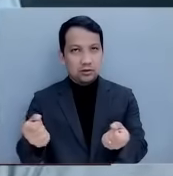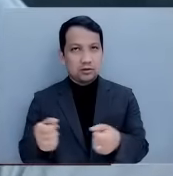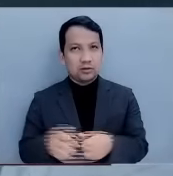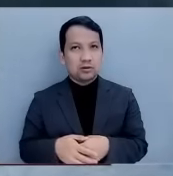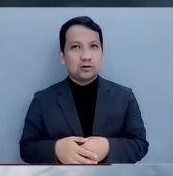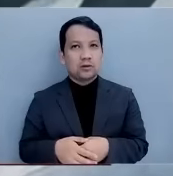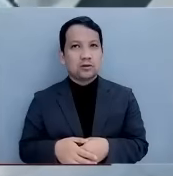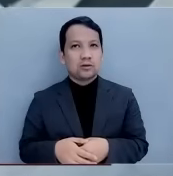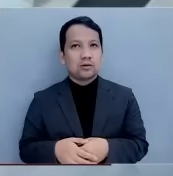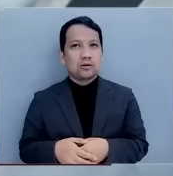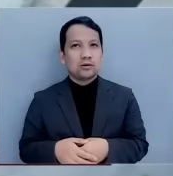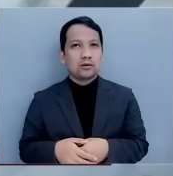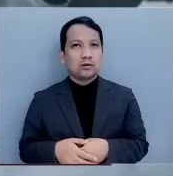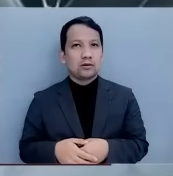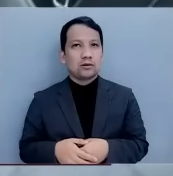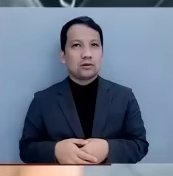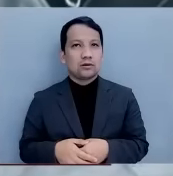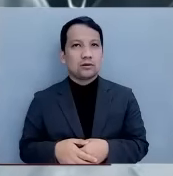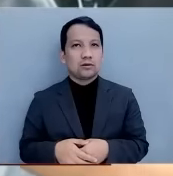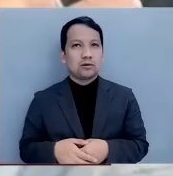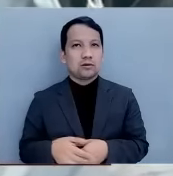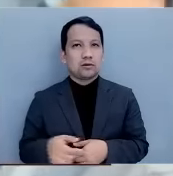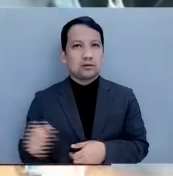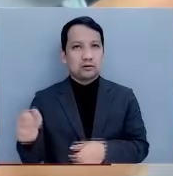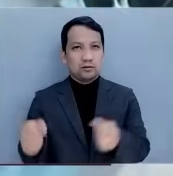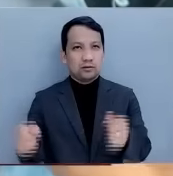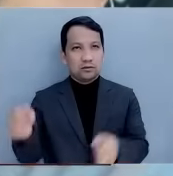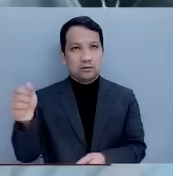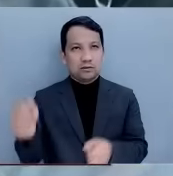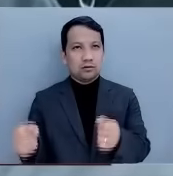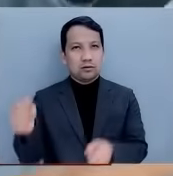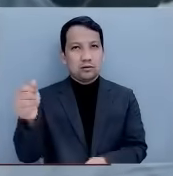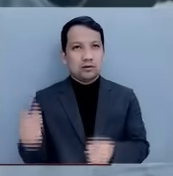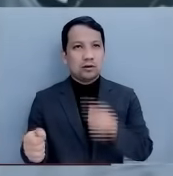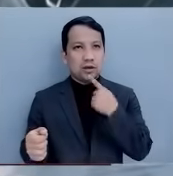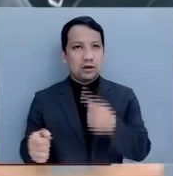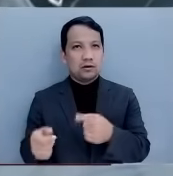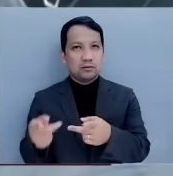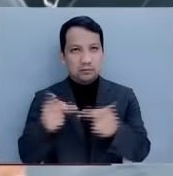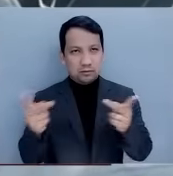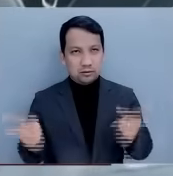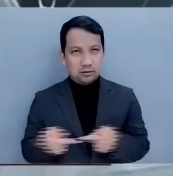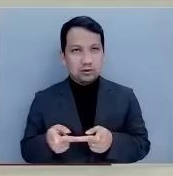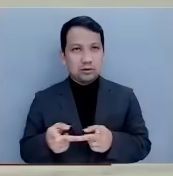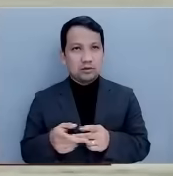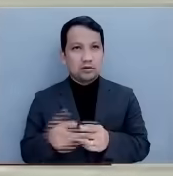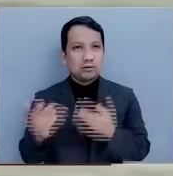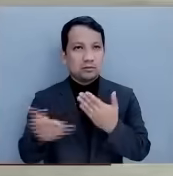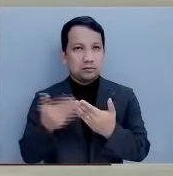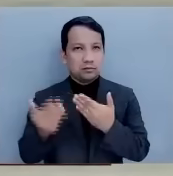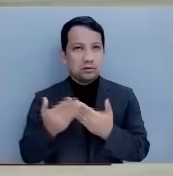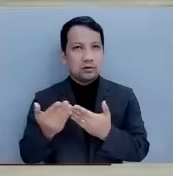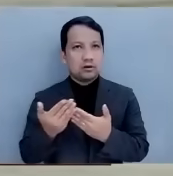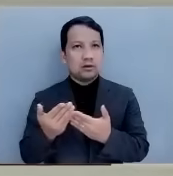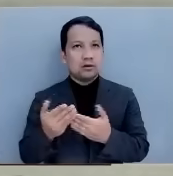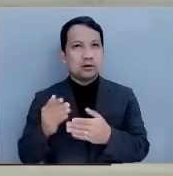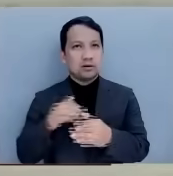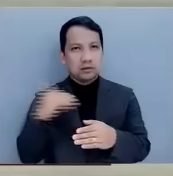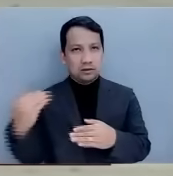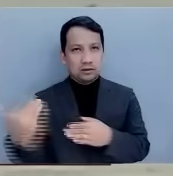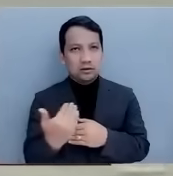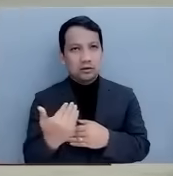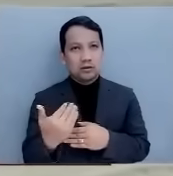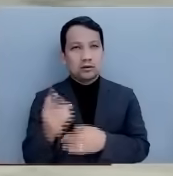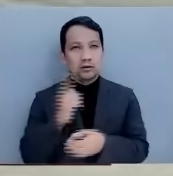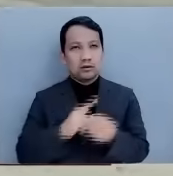pag nasa tamang gabay ka, tama ang nagtuturo sa'yo at nasa tamang lugar ka, aba, madali naman pala ang drifting.